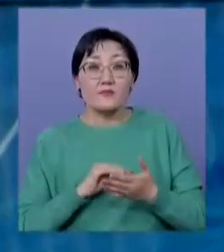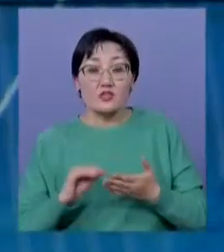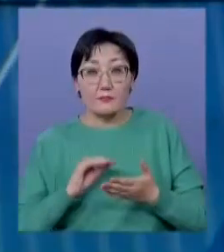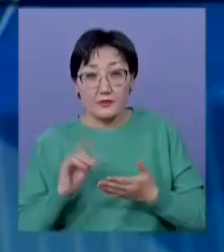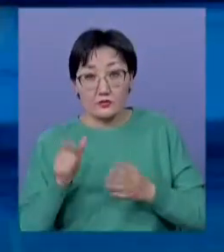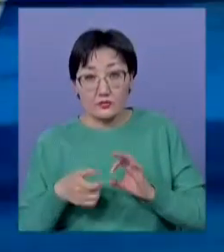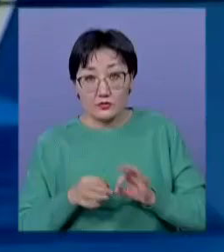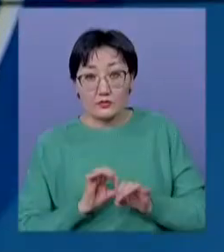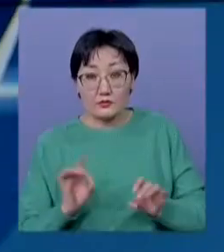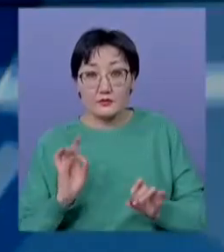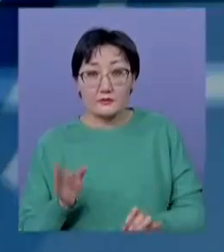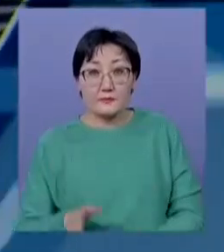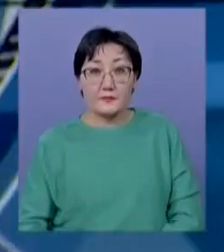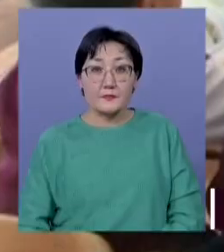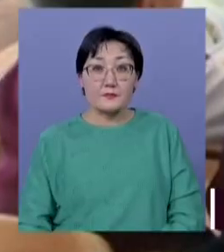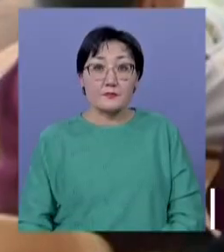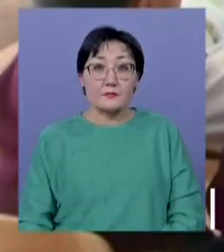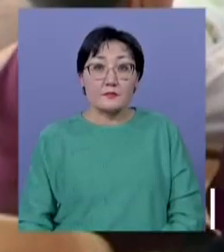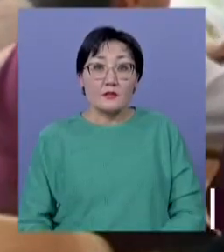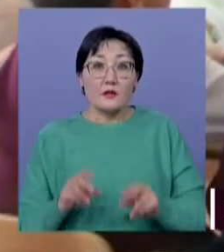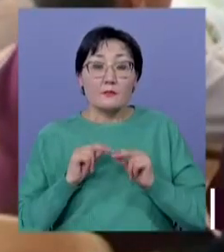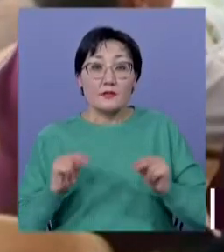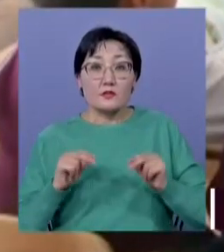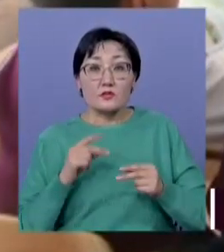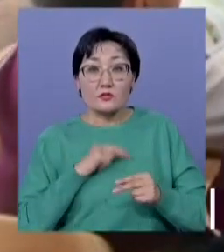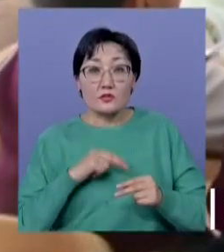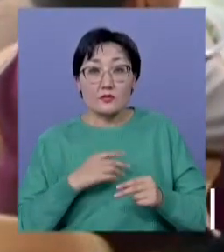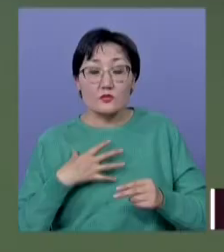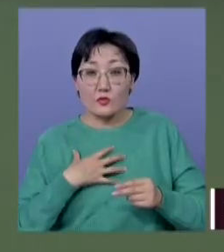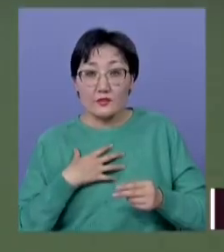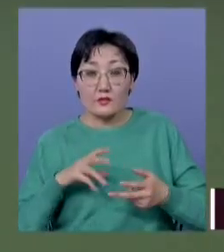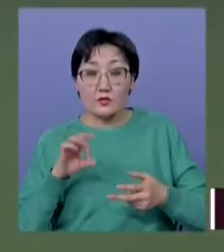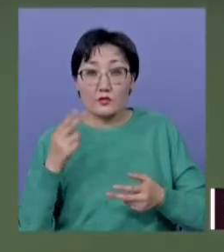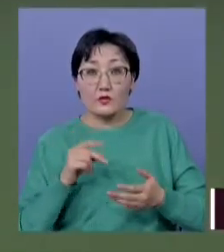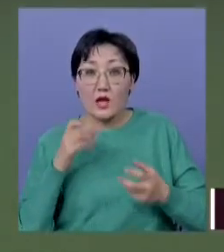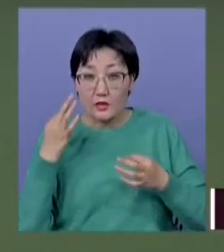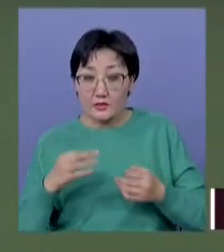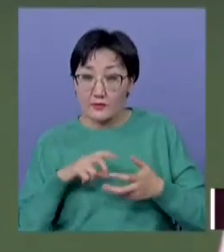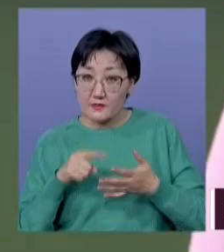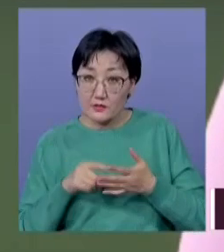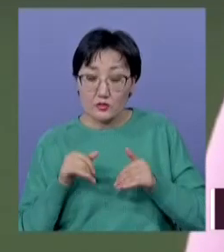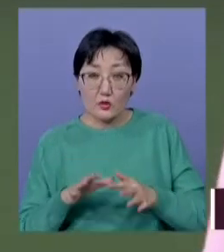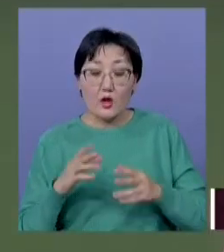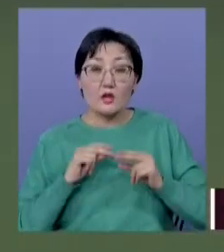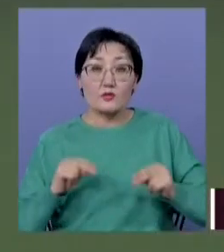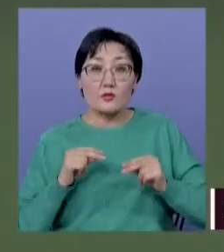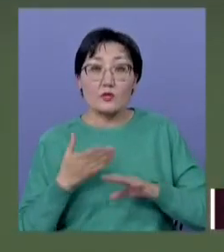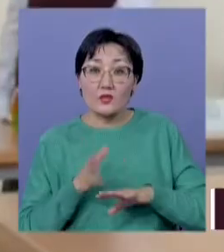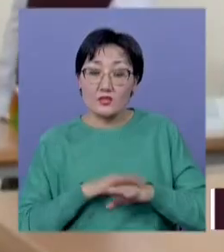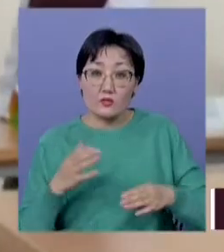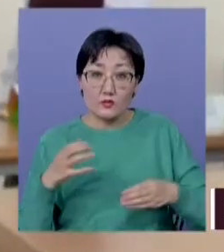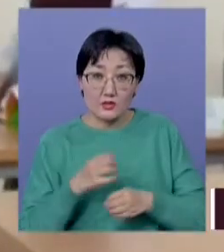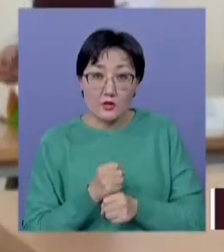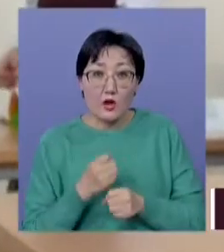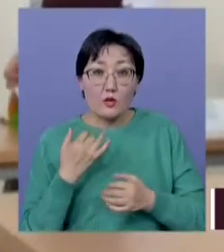Салтанат Нысанбек толықтырады. Педагог қызметінің өзекті әлеуметтік және кәсіби мәселелерін шешу, атап айтсақ, мұғалімдердің жүктемесін азайтып,